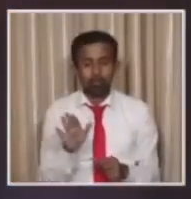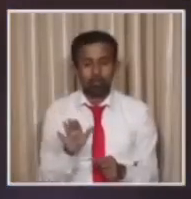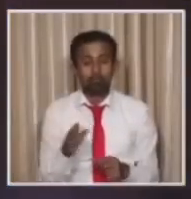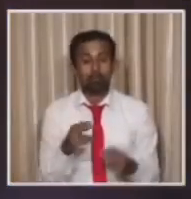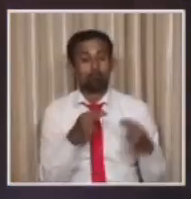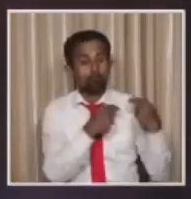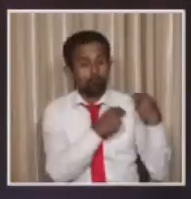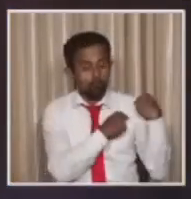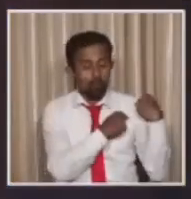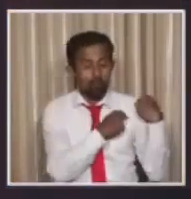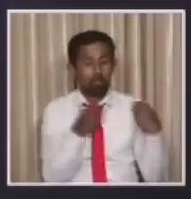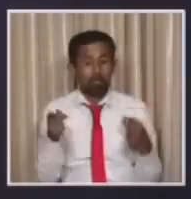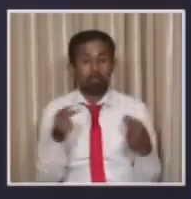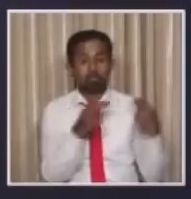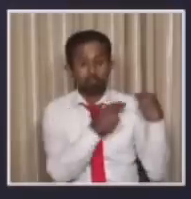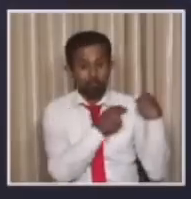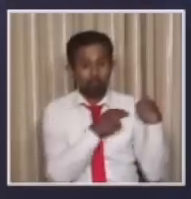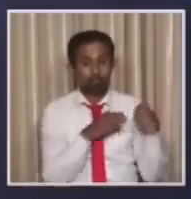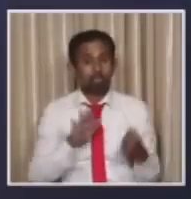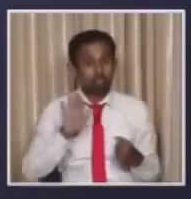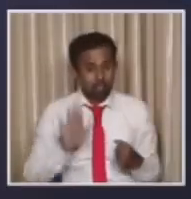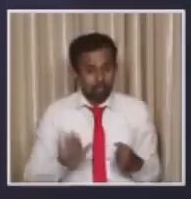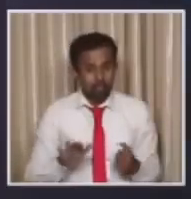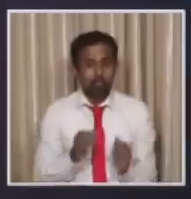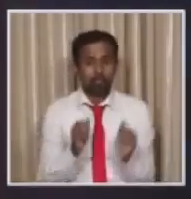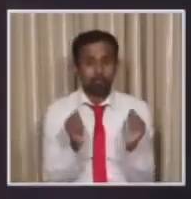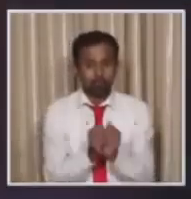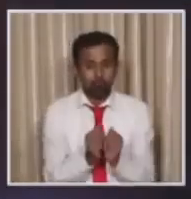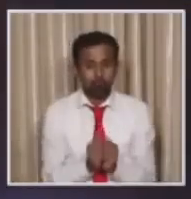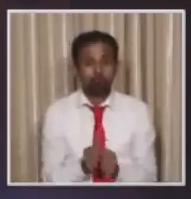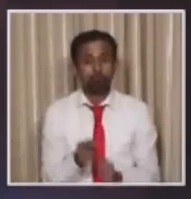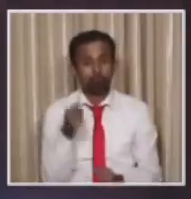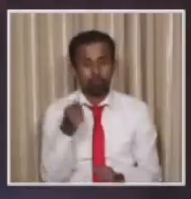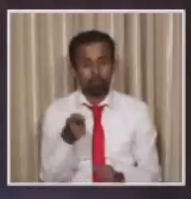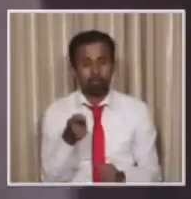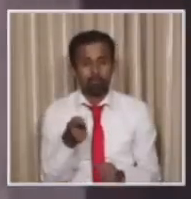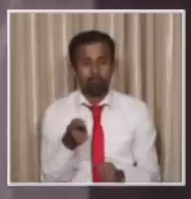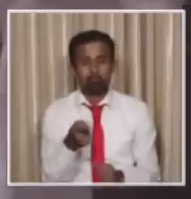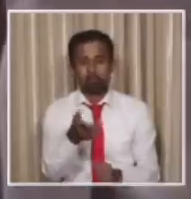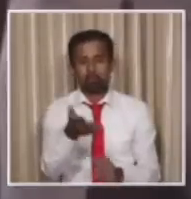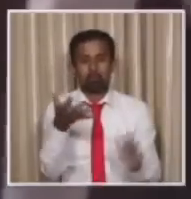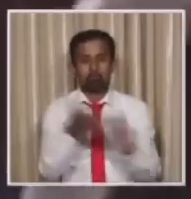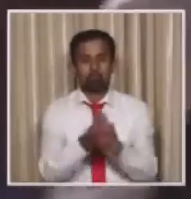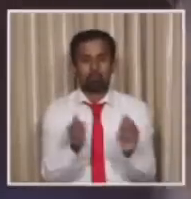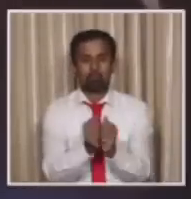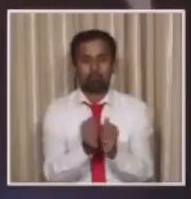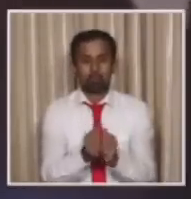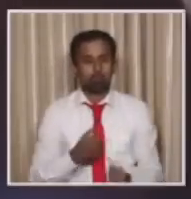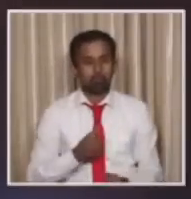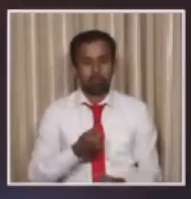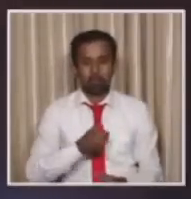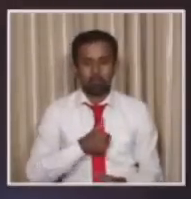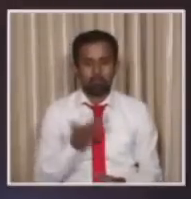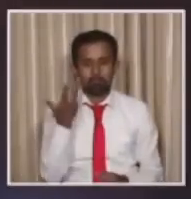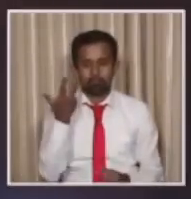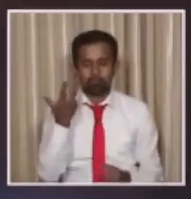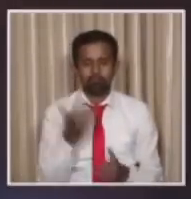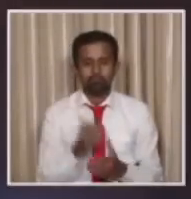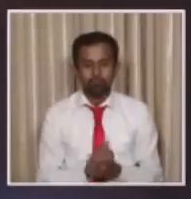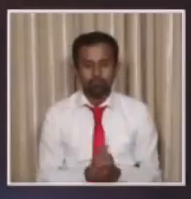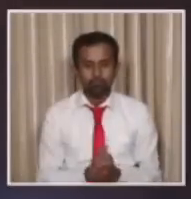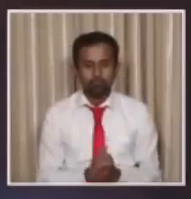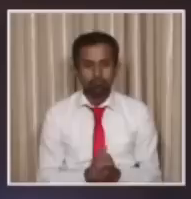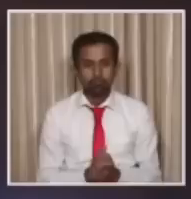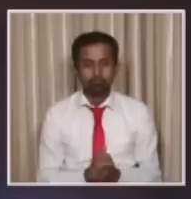තනතුර සහ ඒ තනතුරේ ඉඳද්දී ගත්තු ක්‍රියාමාර්ග වෙනුවෙන් මේ කරන කුපාඩි වැඩේටයි අපි විරුද්ධ කියන එක අපි පැහැදිලිව කියන්න